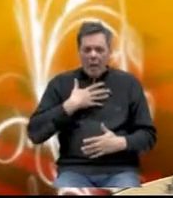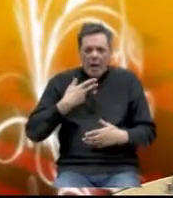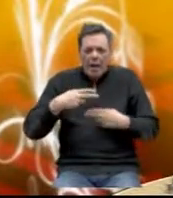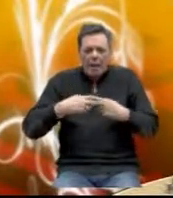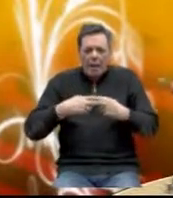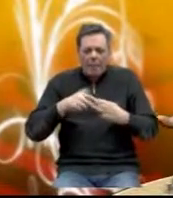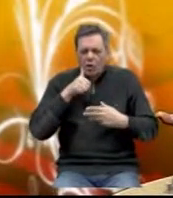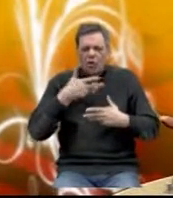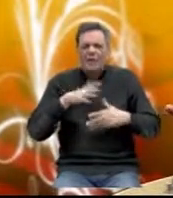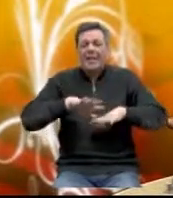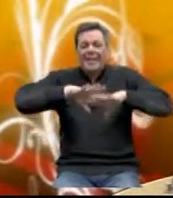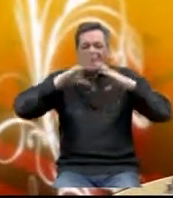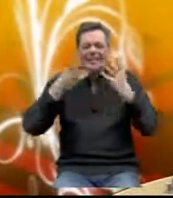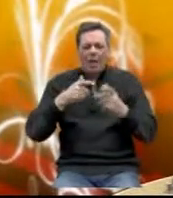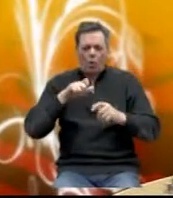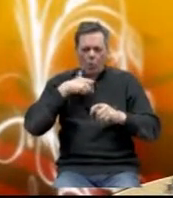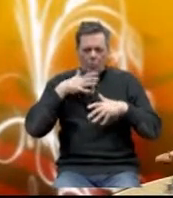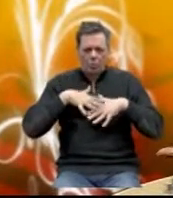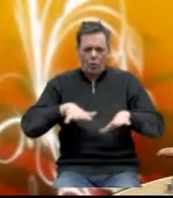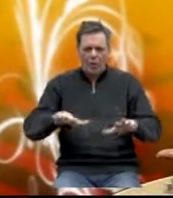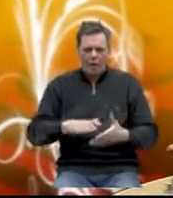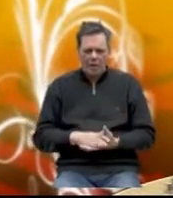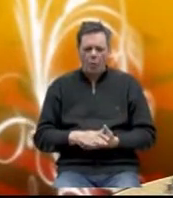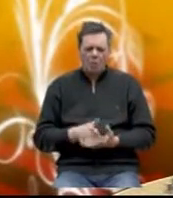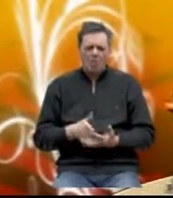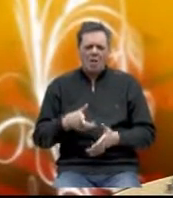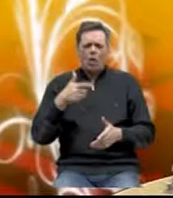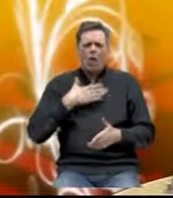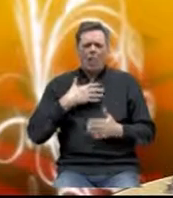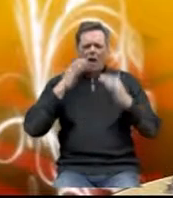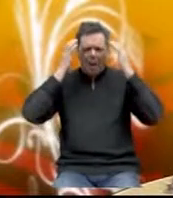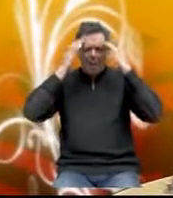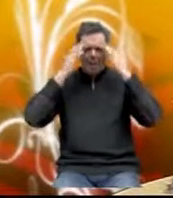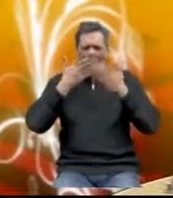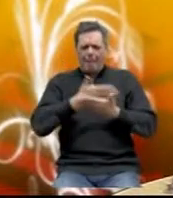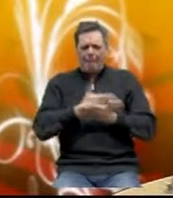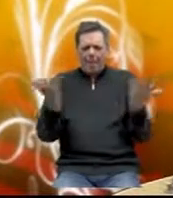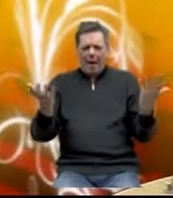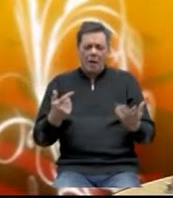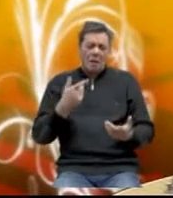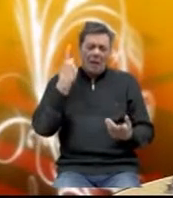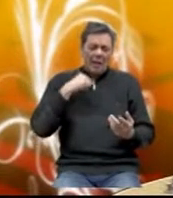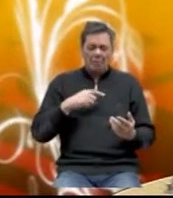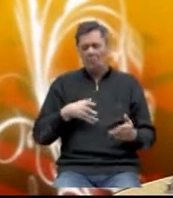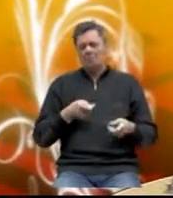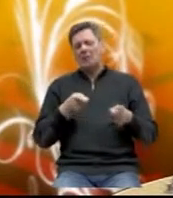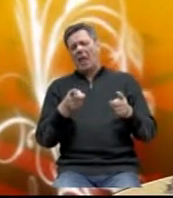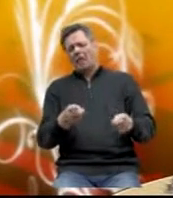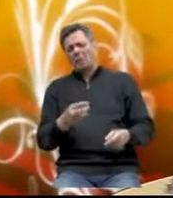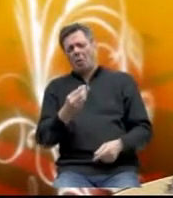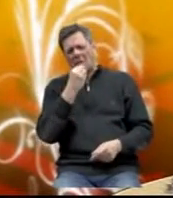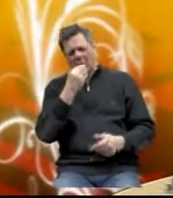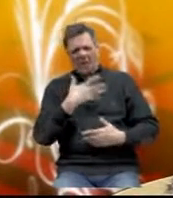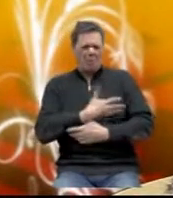i cijelog čovečanstva. Je li nam zato data mentalna mapa? Ili nam je data da ležimo cijele dane, da jedemo prekomjerno, da